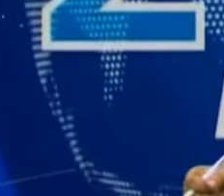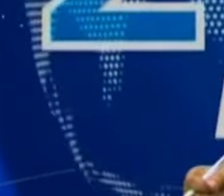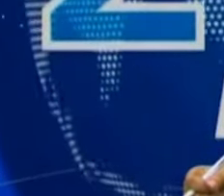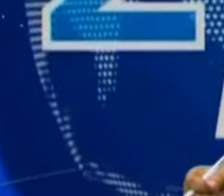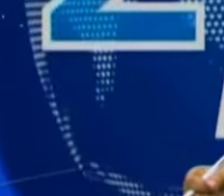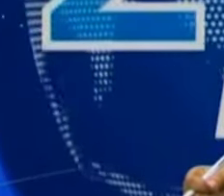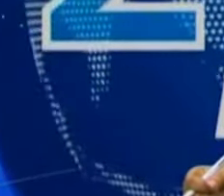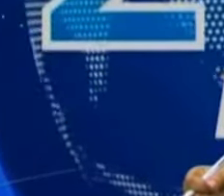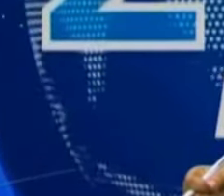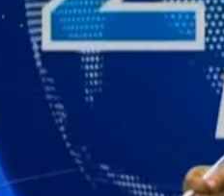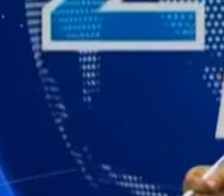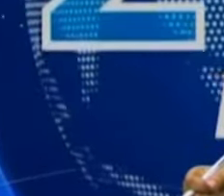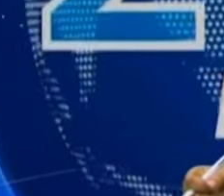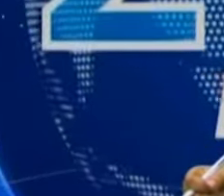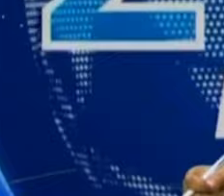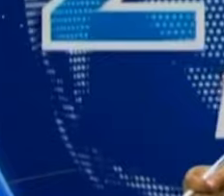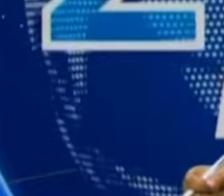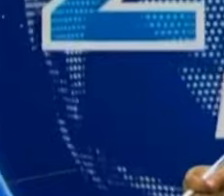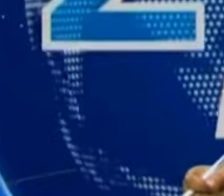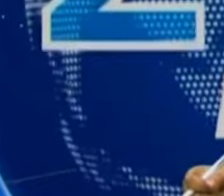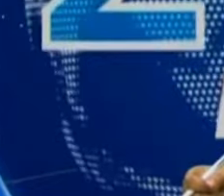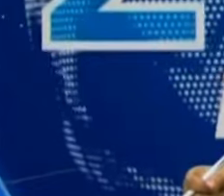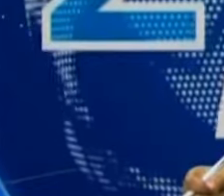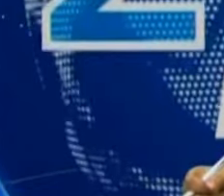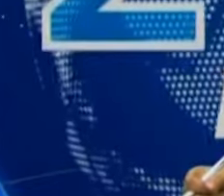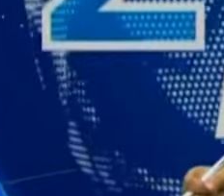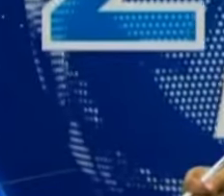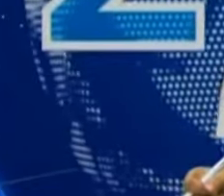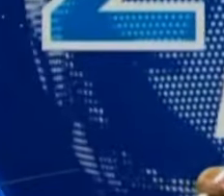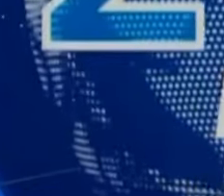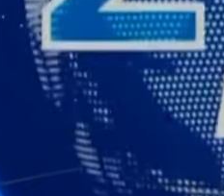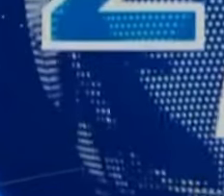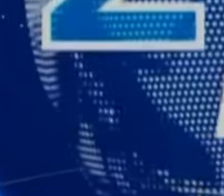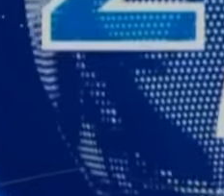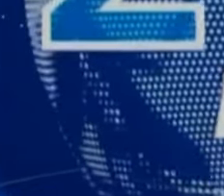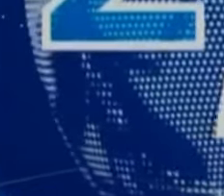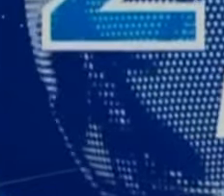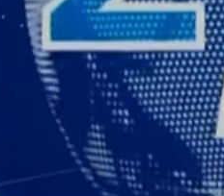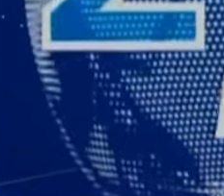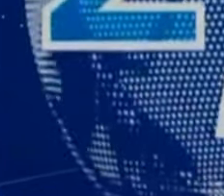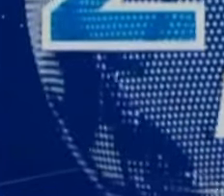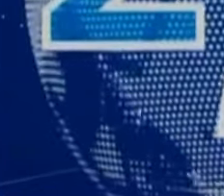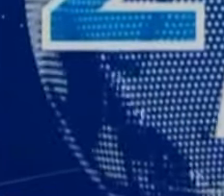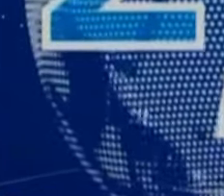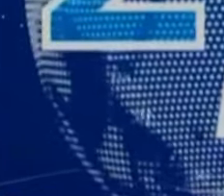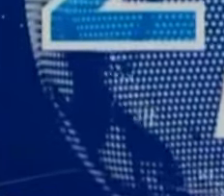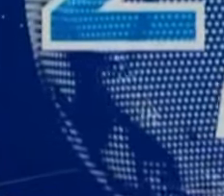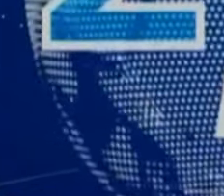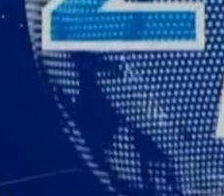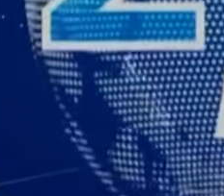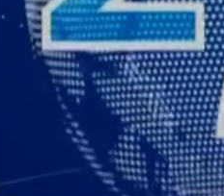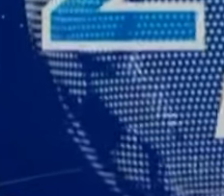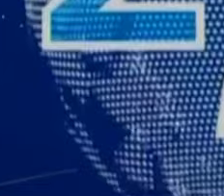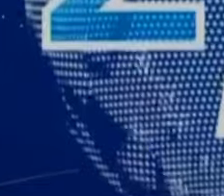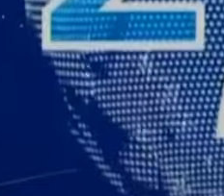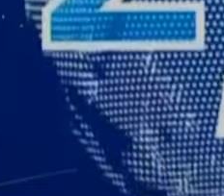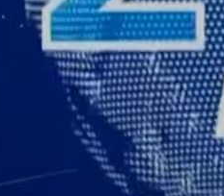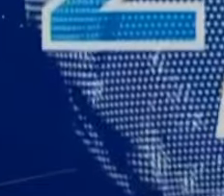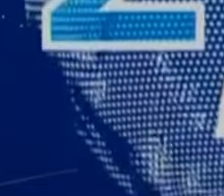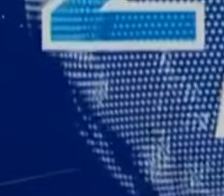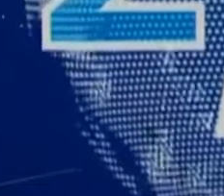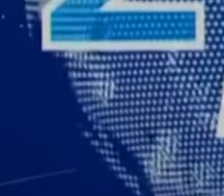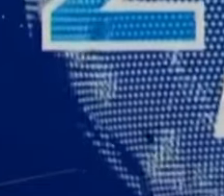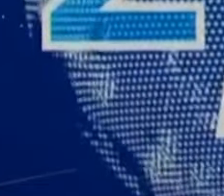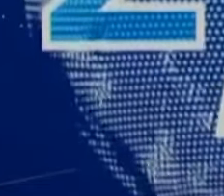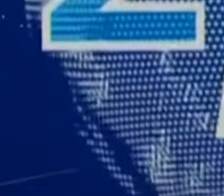1,7% en 2020 à 6,2% en 2023. En 5 ans, plus de 5 millions d'élèves exclus du